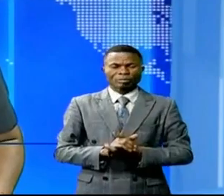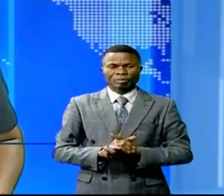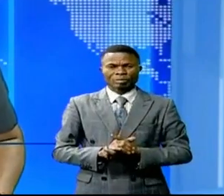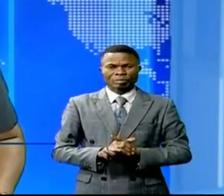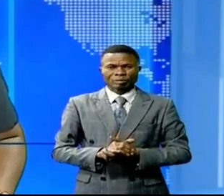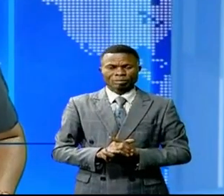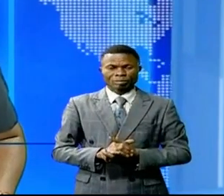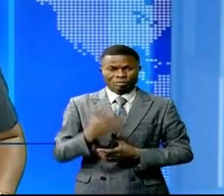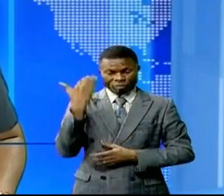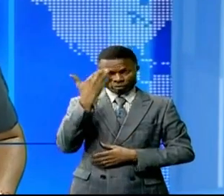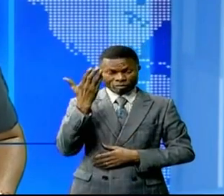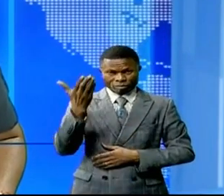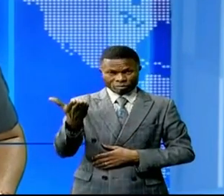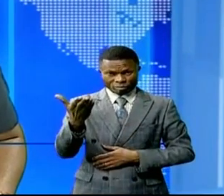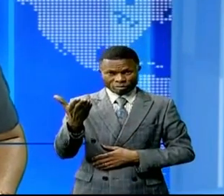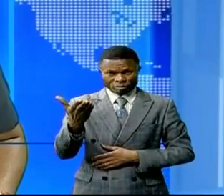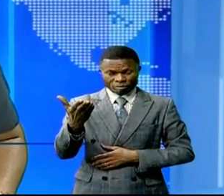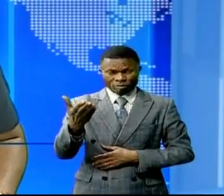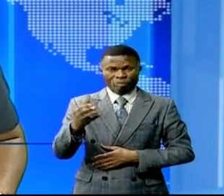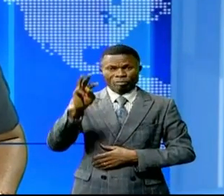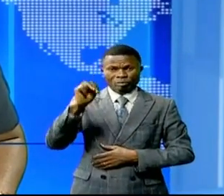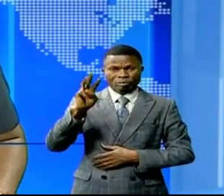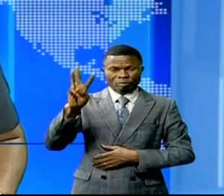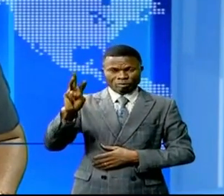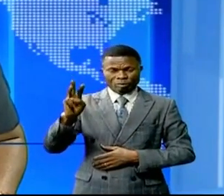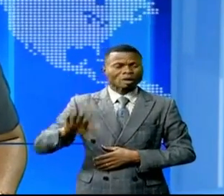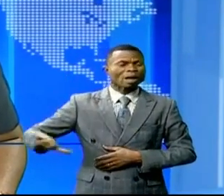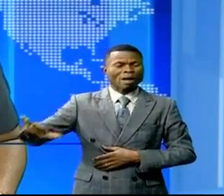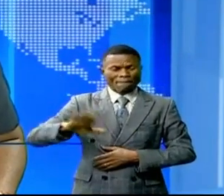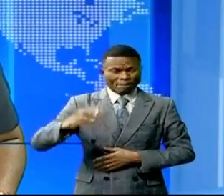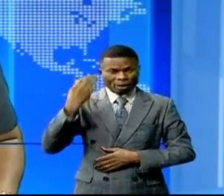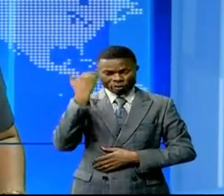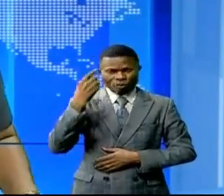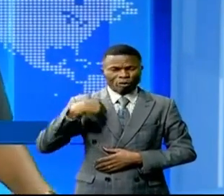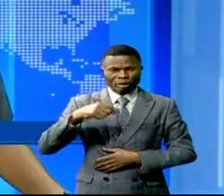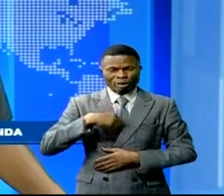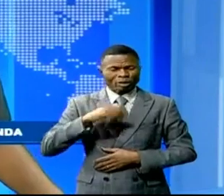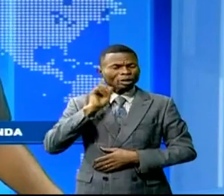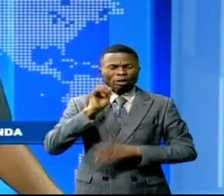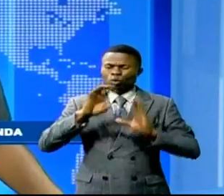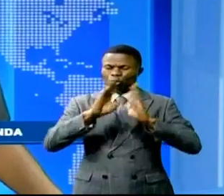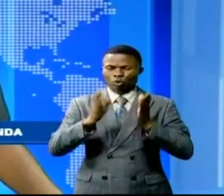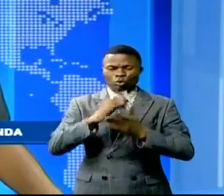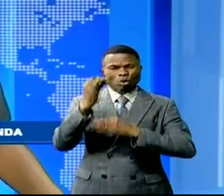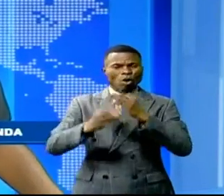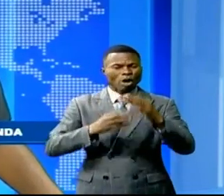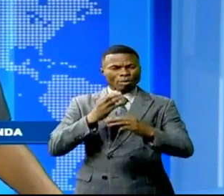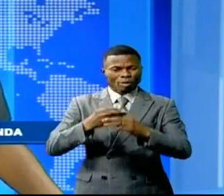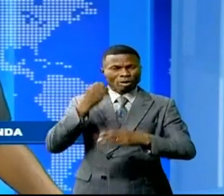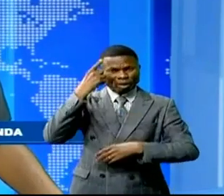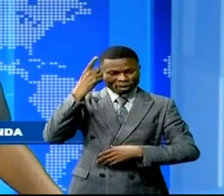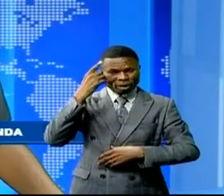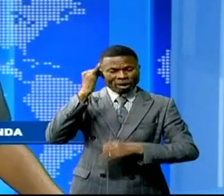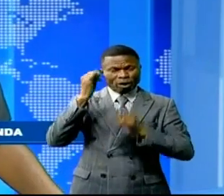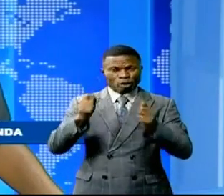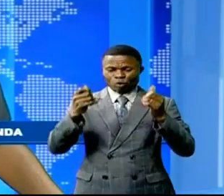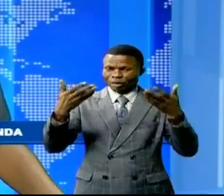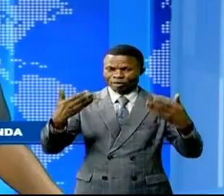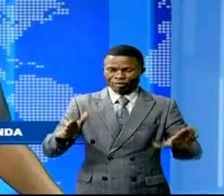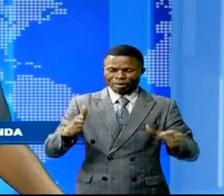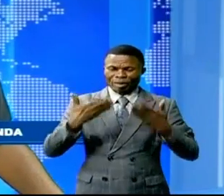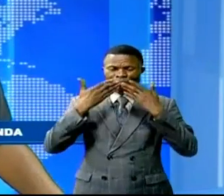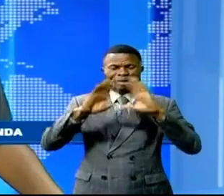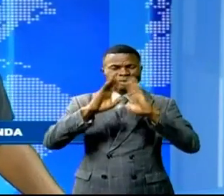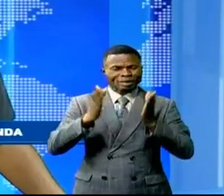Vous nous avez suivis à Mouenéditou, à Bassan-Koussou et partout dans le monde. Vous avez compris que c'est la fin de ce journal.